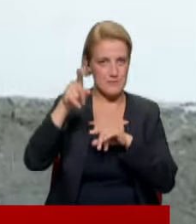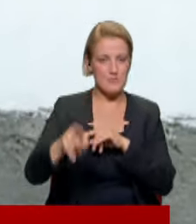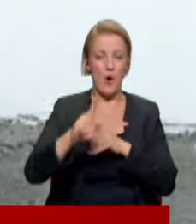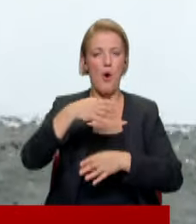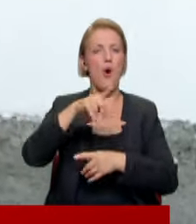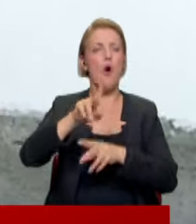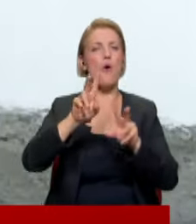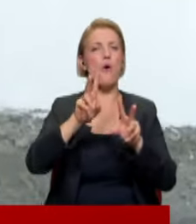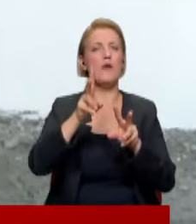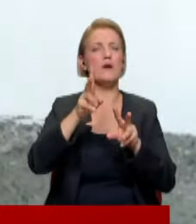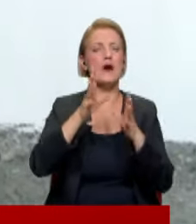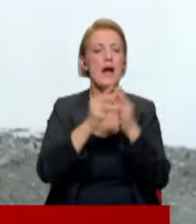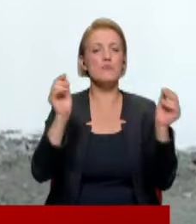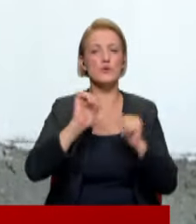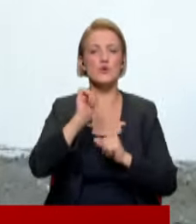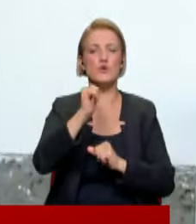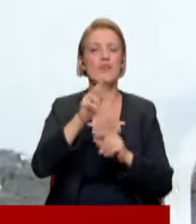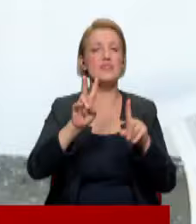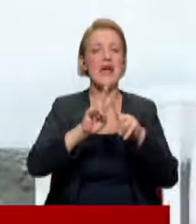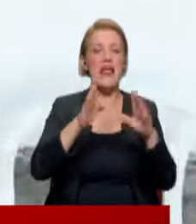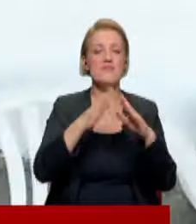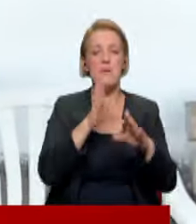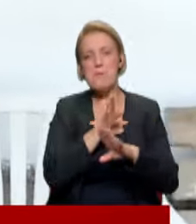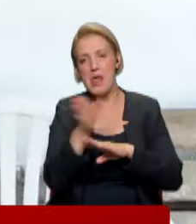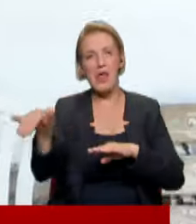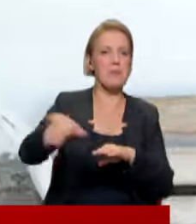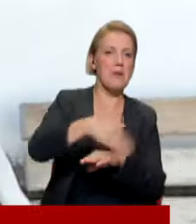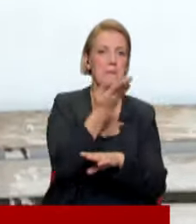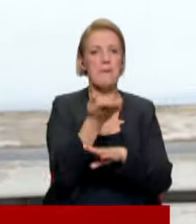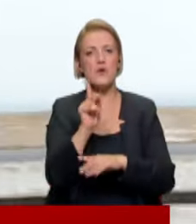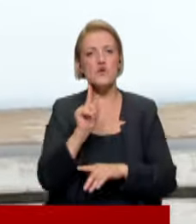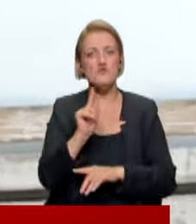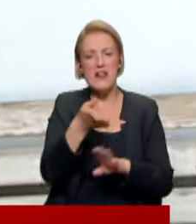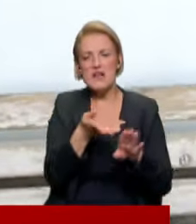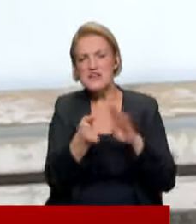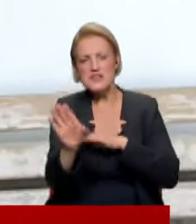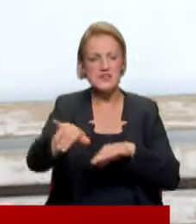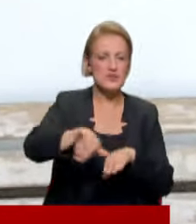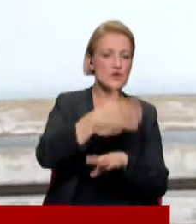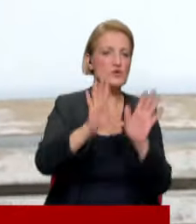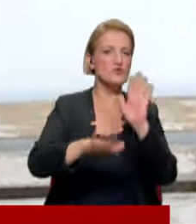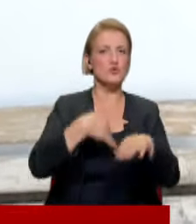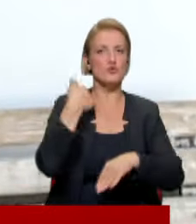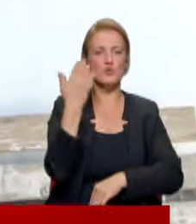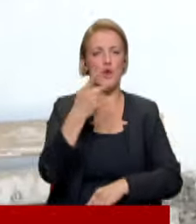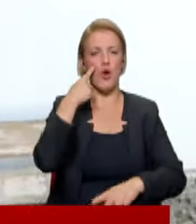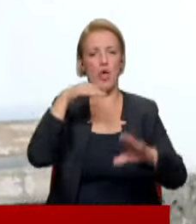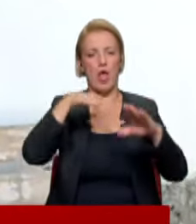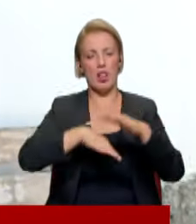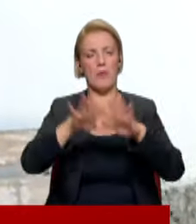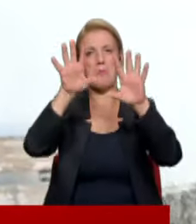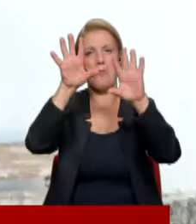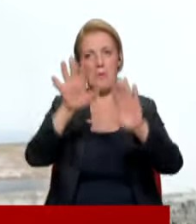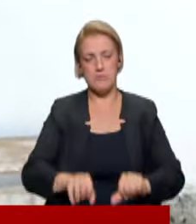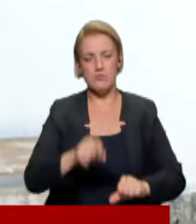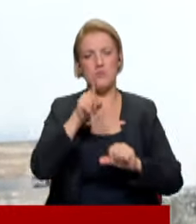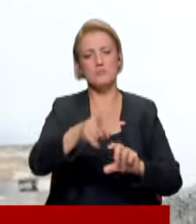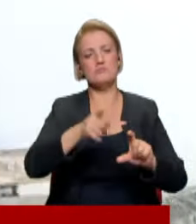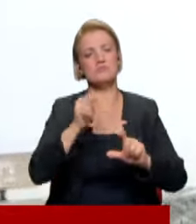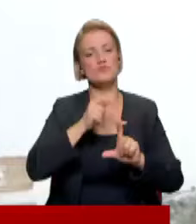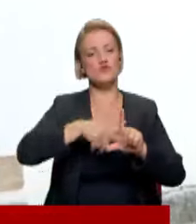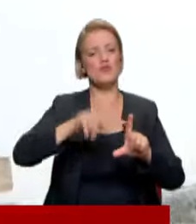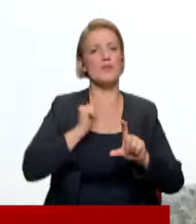günü Narin'in evine birçok kez girip çıktı şüpheli giriş çıkışları sonrası gözaltına alındı onun